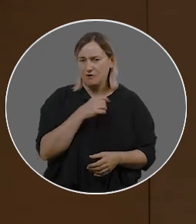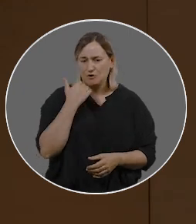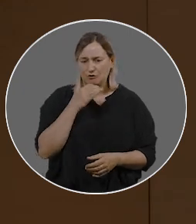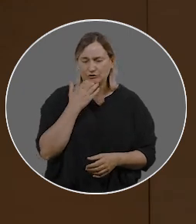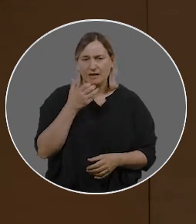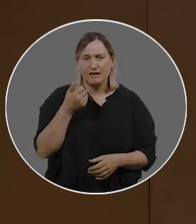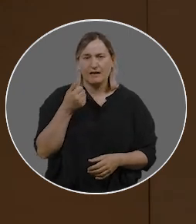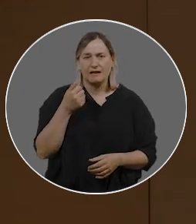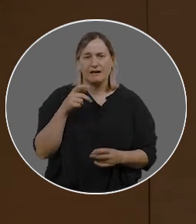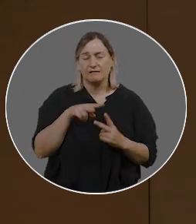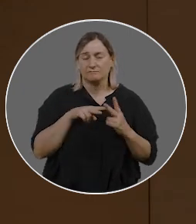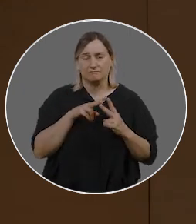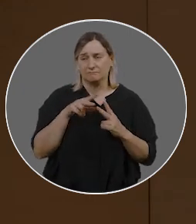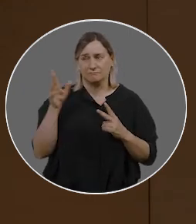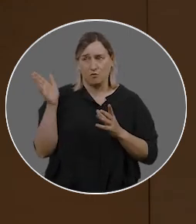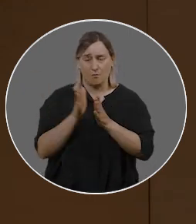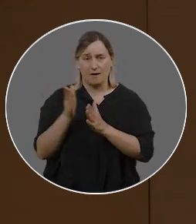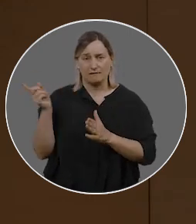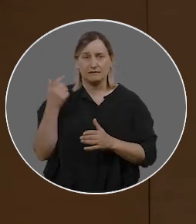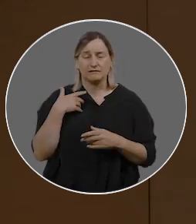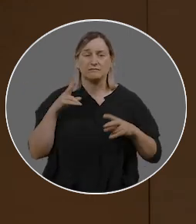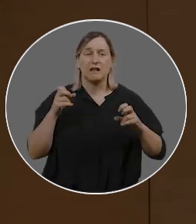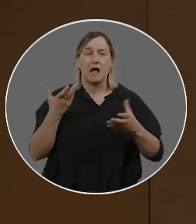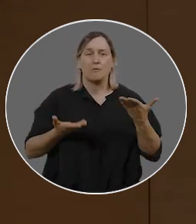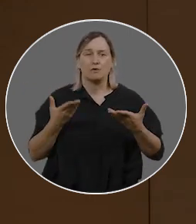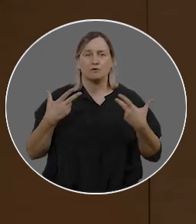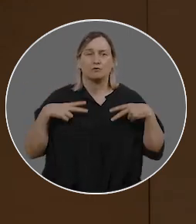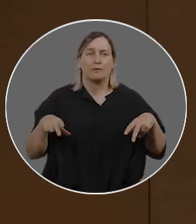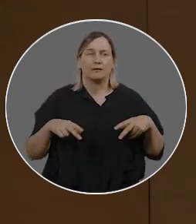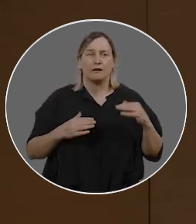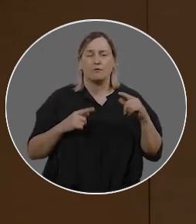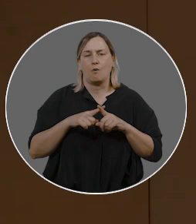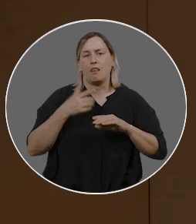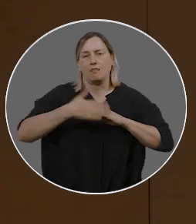si l'Afra o l'Irem abans, l'avaluació automàtica arriba on t'arriba.